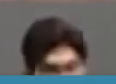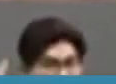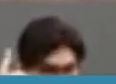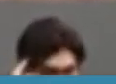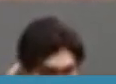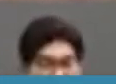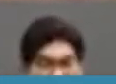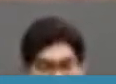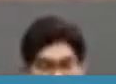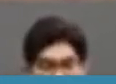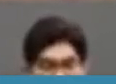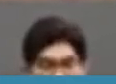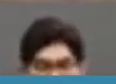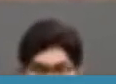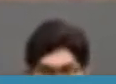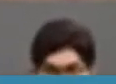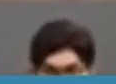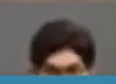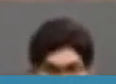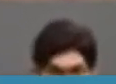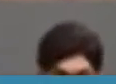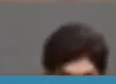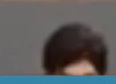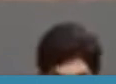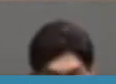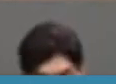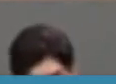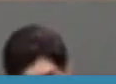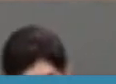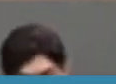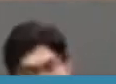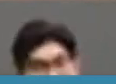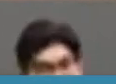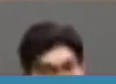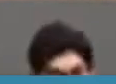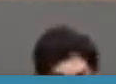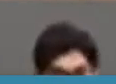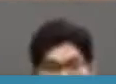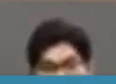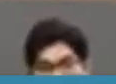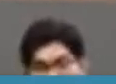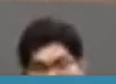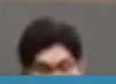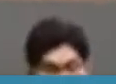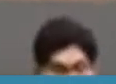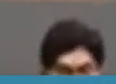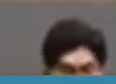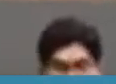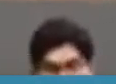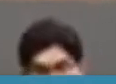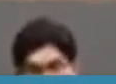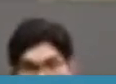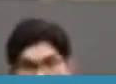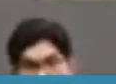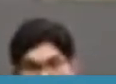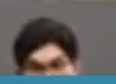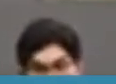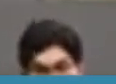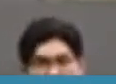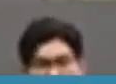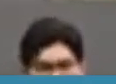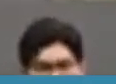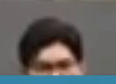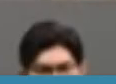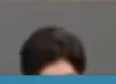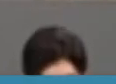กต้องเกี่ยวกับกฎหมายระเบียบวิธีปฏิบัติที่เกี่ยวข้องในทางเลือกตั้งรวมทั้งลดการกระทำความผิดและร้องคัดค้